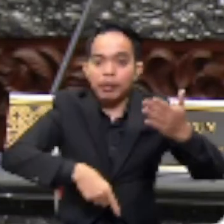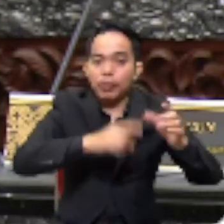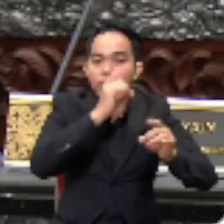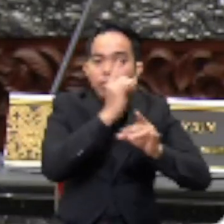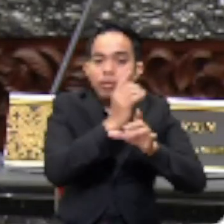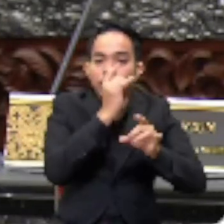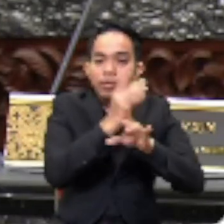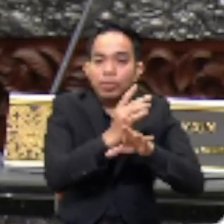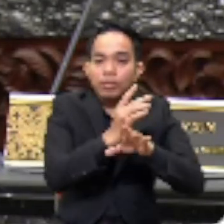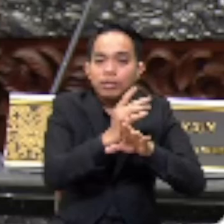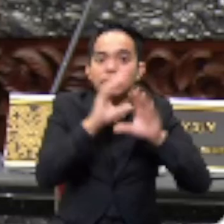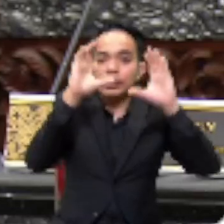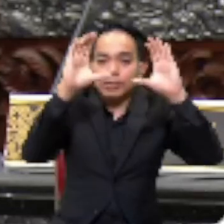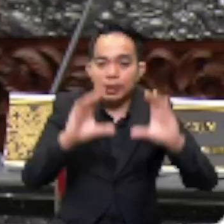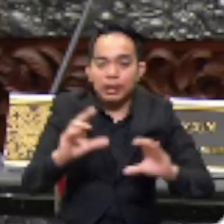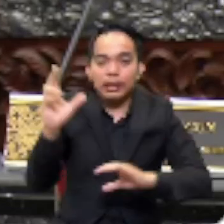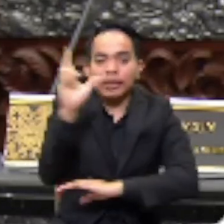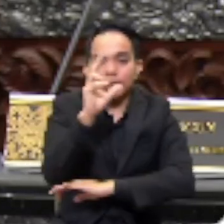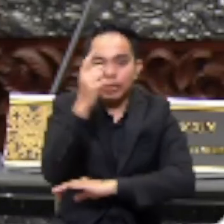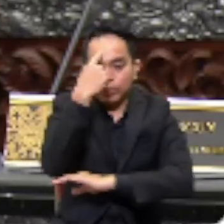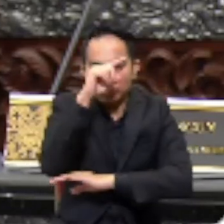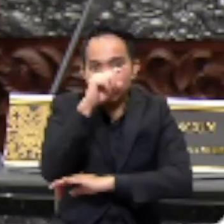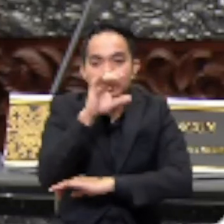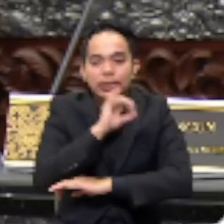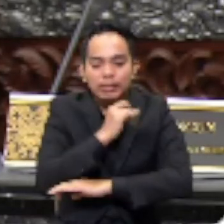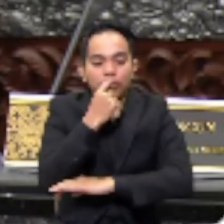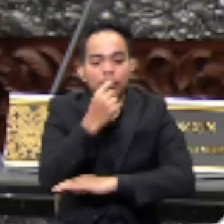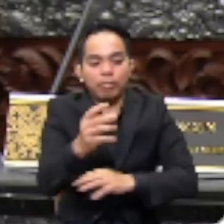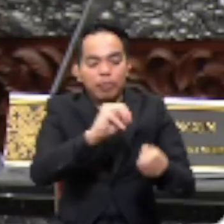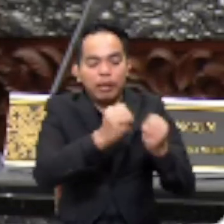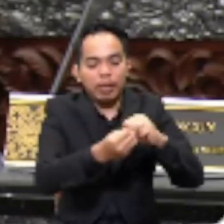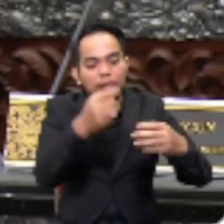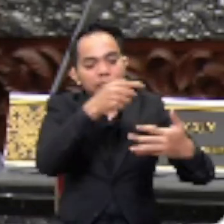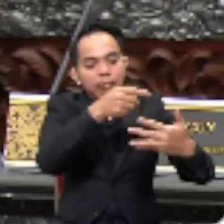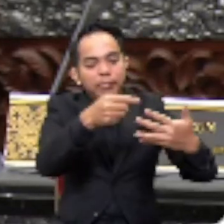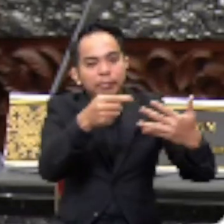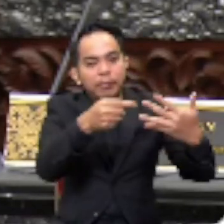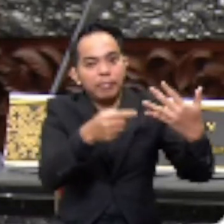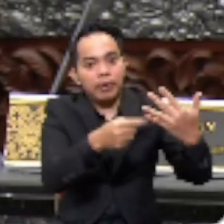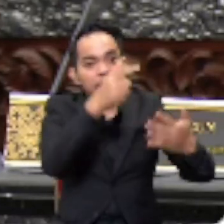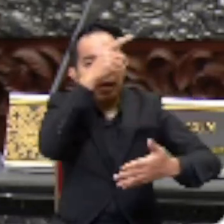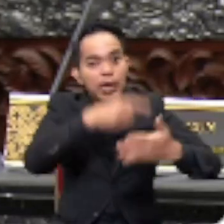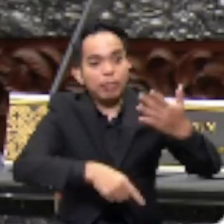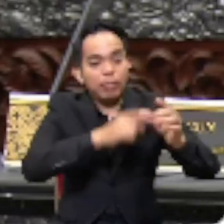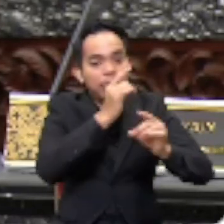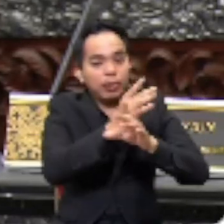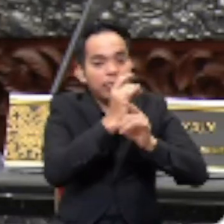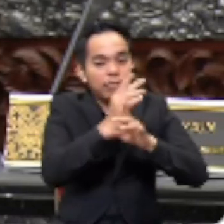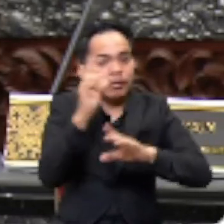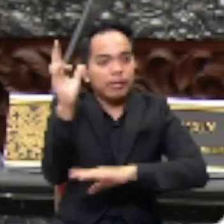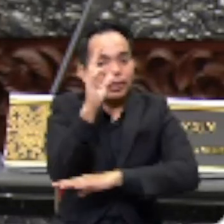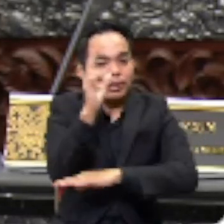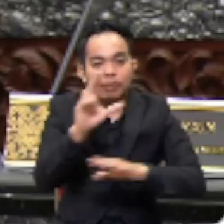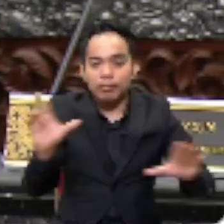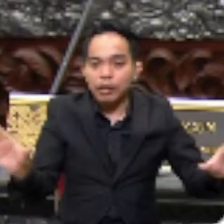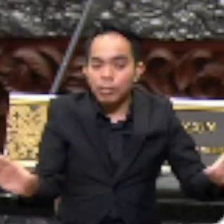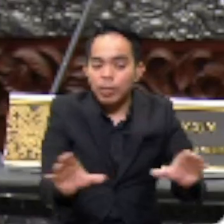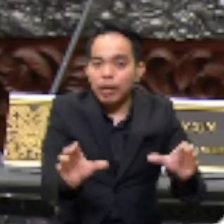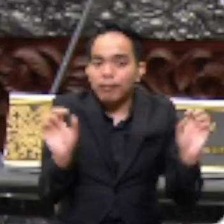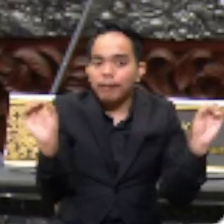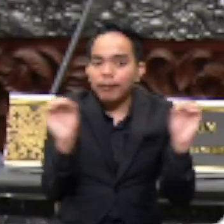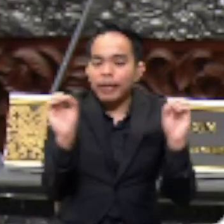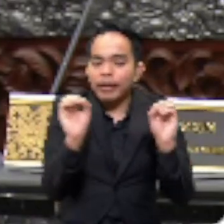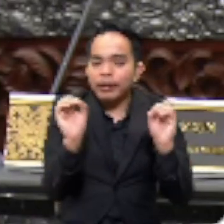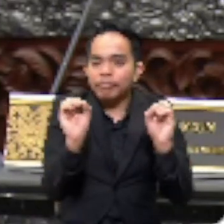dan langkah kerajaan dalam menangani isu yang saya sebutkan tadi dan Apakah usaha kerajaan yang diambil oleh kerajaan supaya tidak